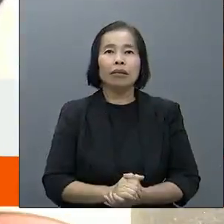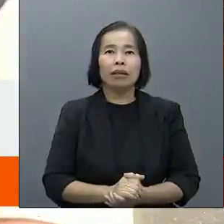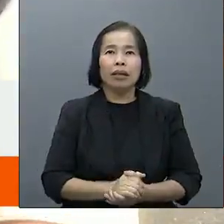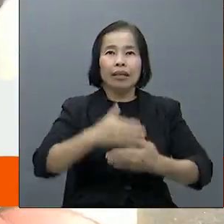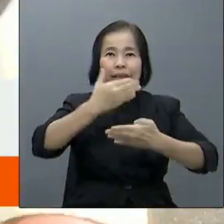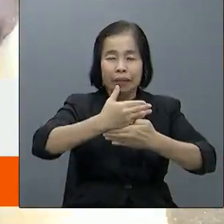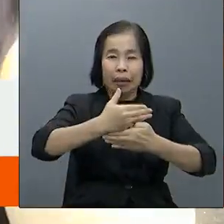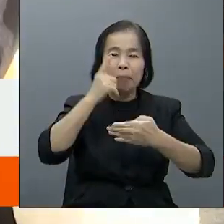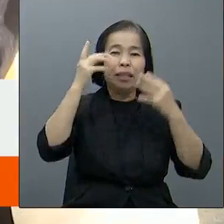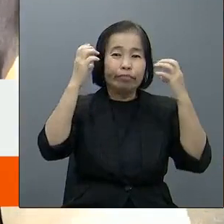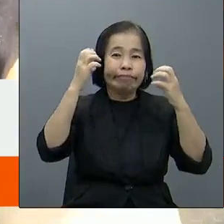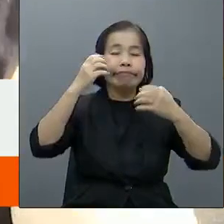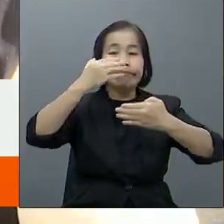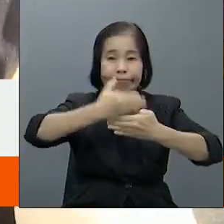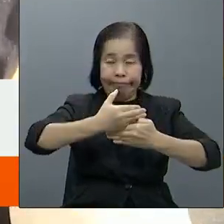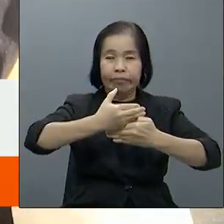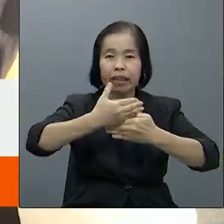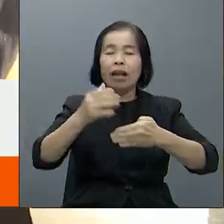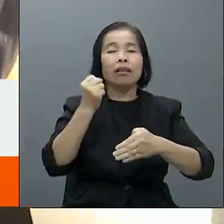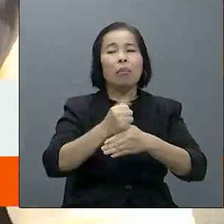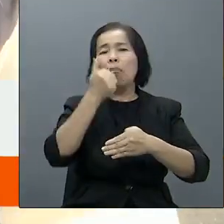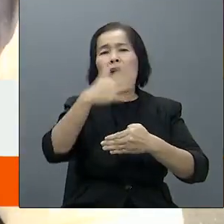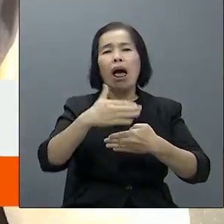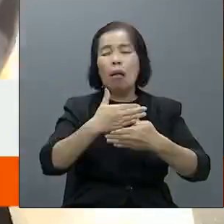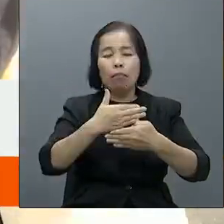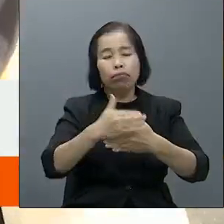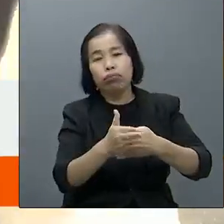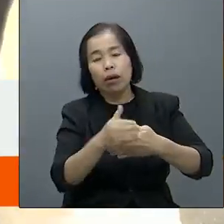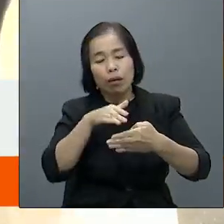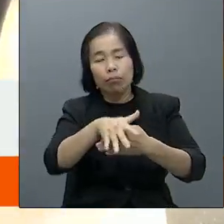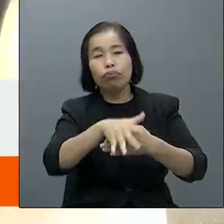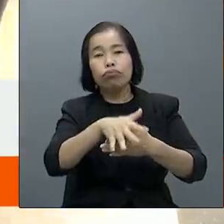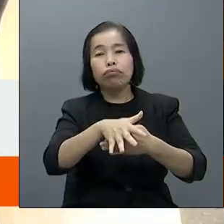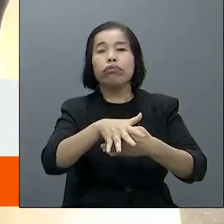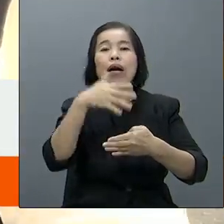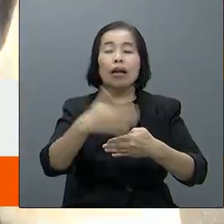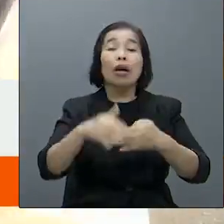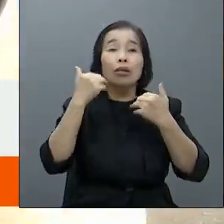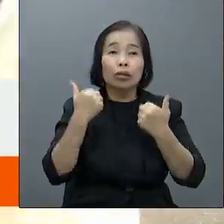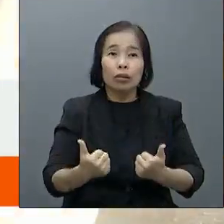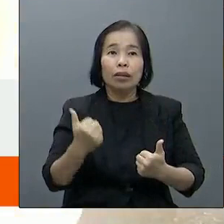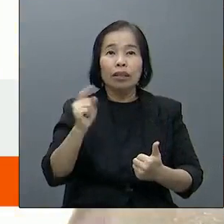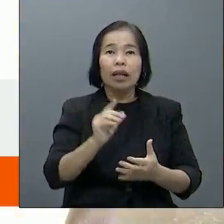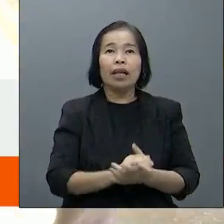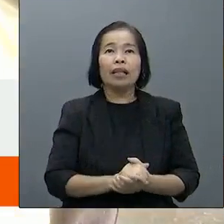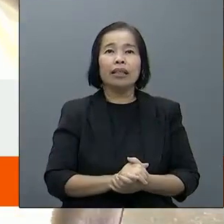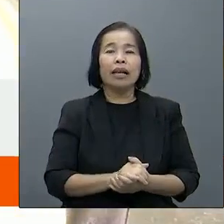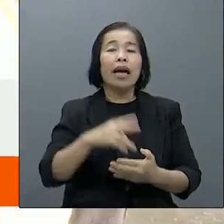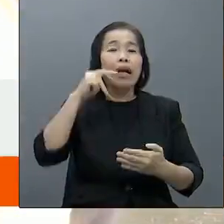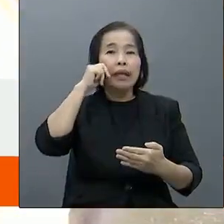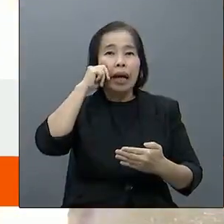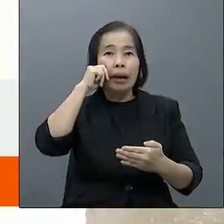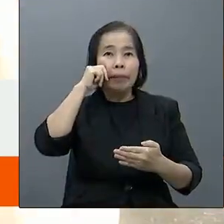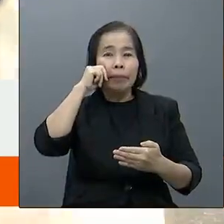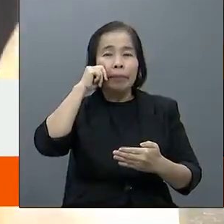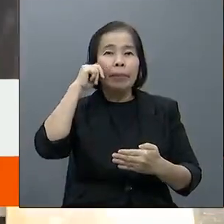นกรีตนะครับซึ่งเราไม่สามารถทำอะไรได้นะครับแล้วมันเป็นอันตรายตอนนี้ก็คือตอนนี้คือน้ำได้ผ่านเข้าพื้น